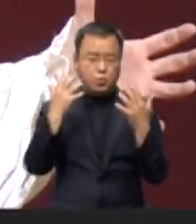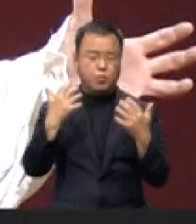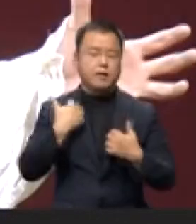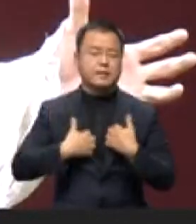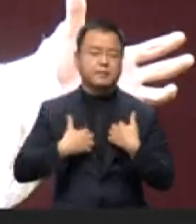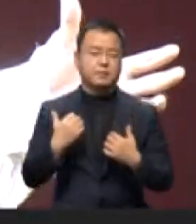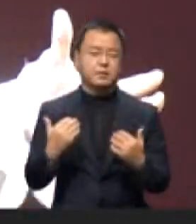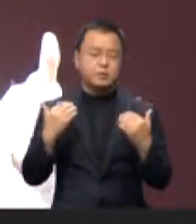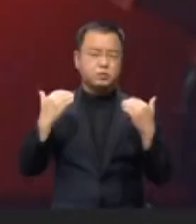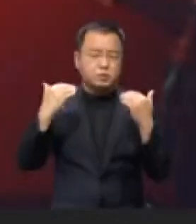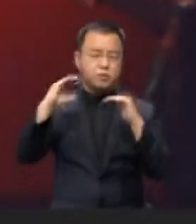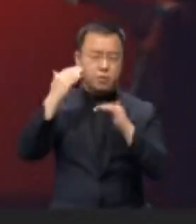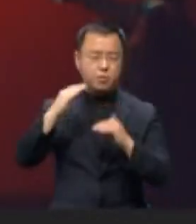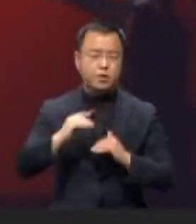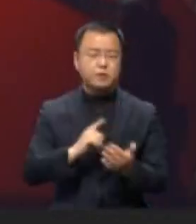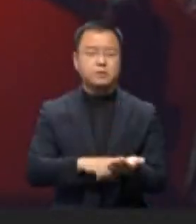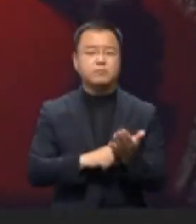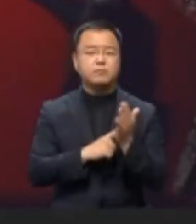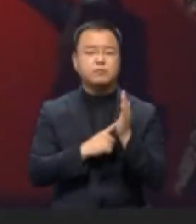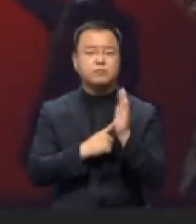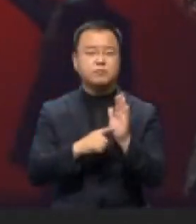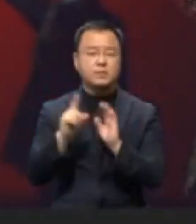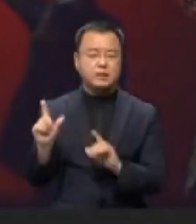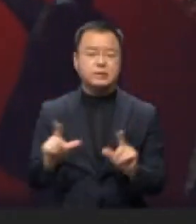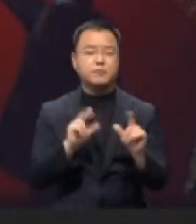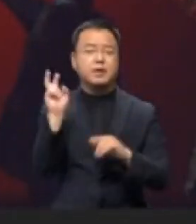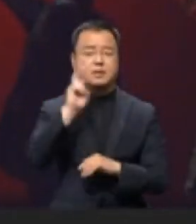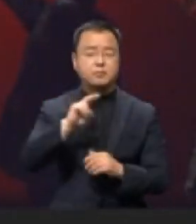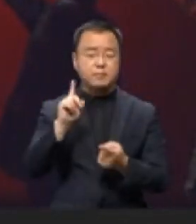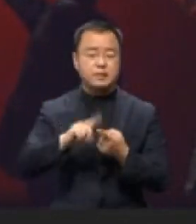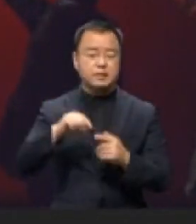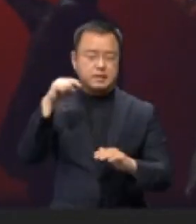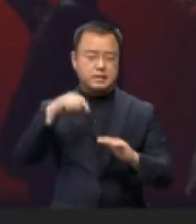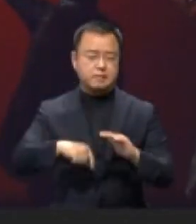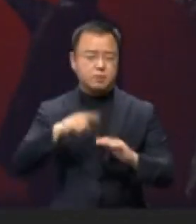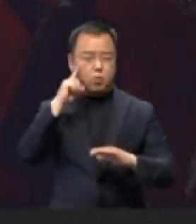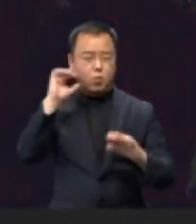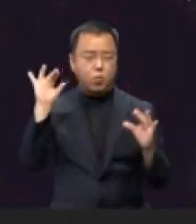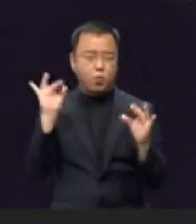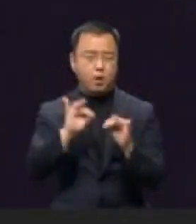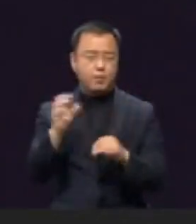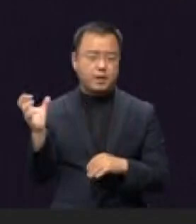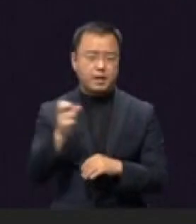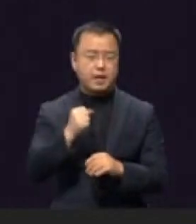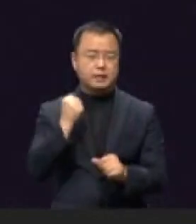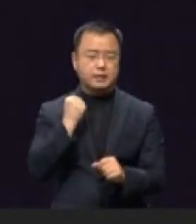과정을 묘사하며 모차르트의 삶과 음악에 깊이 있는 공감을 이끌어냅니다.